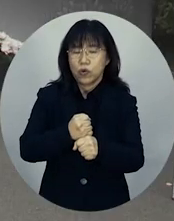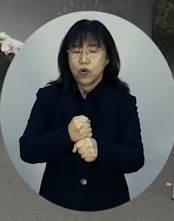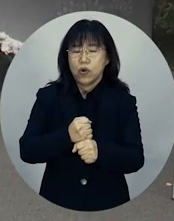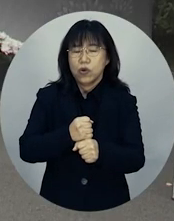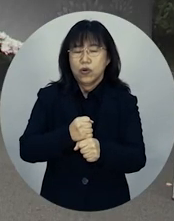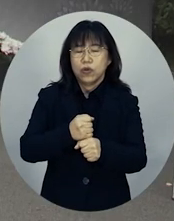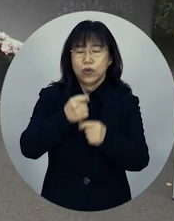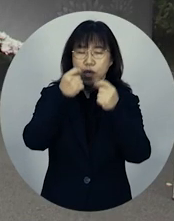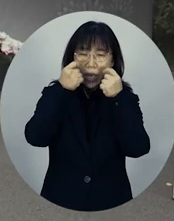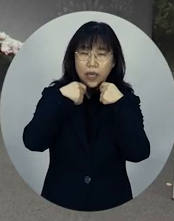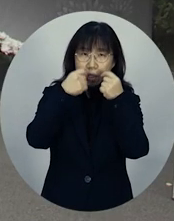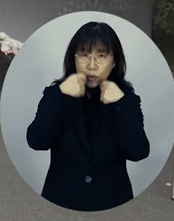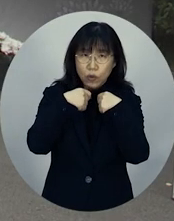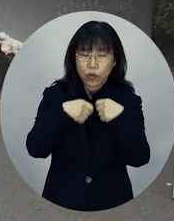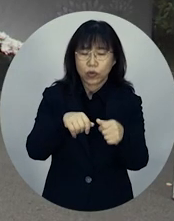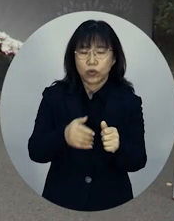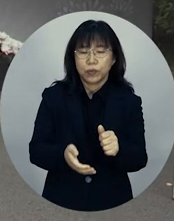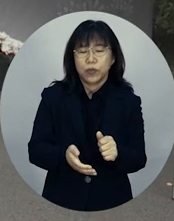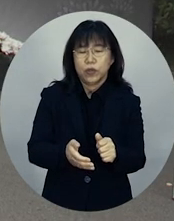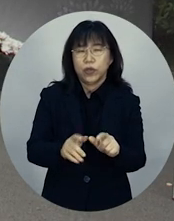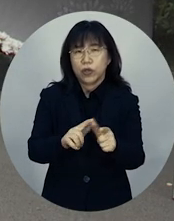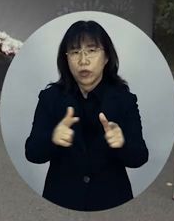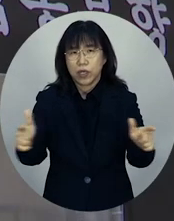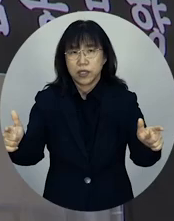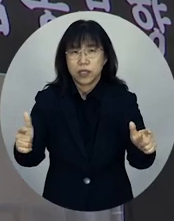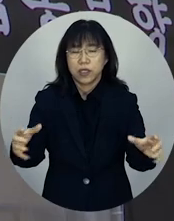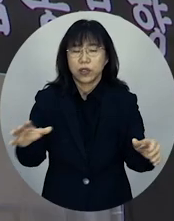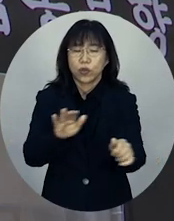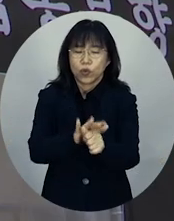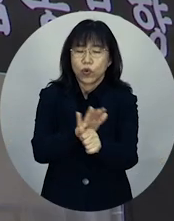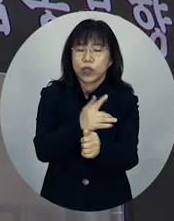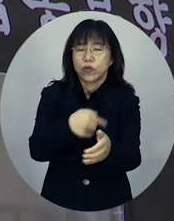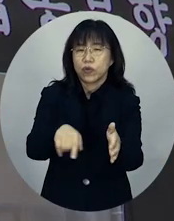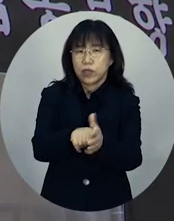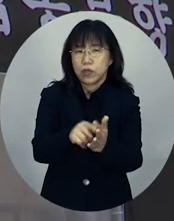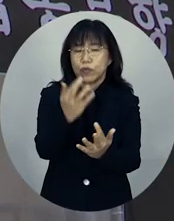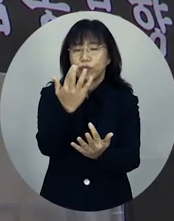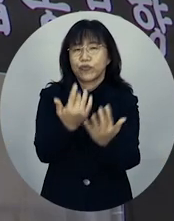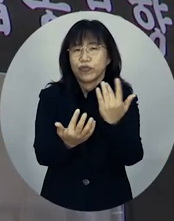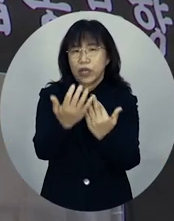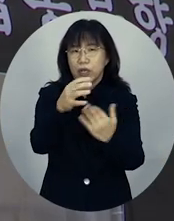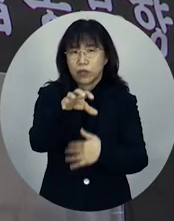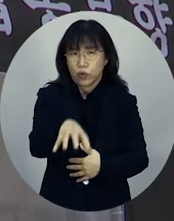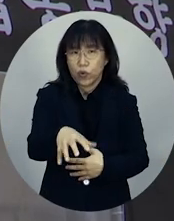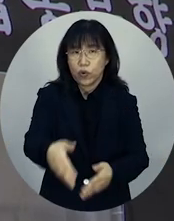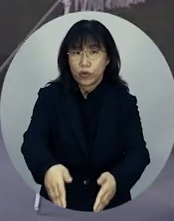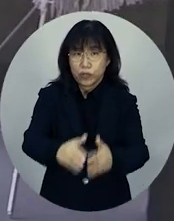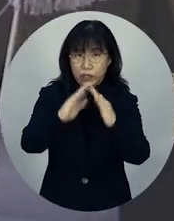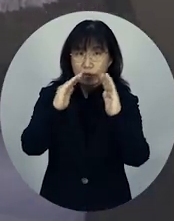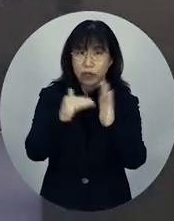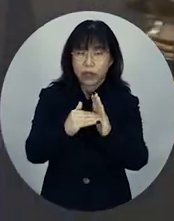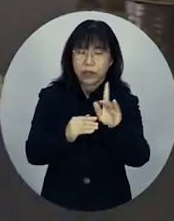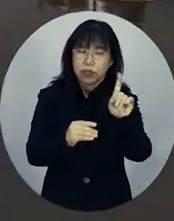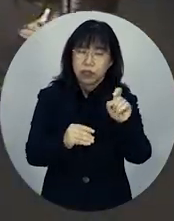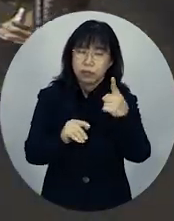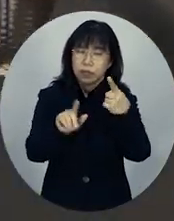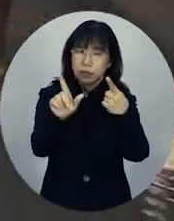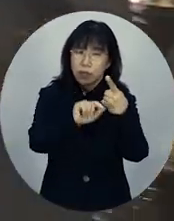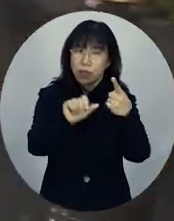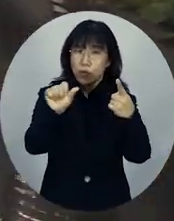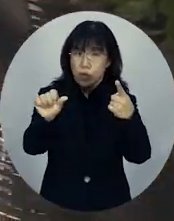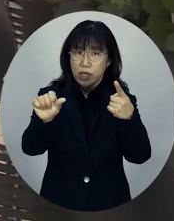구민들의 애도와 추모 편의를 제공하기 위해 합동 분향소를 설치했습니다. 합동 분향소는 오는